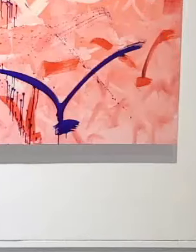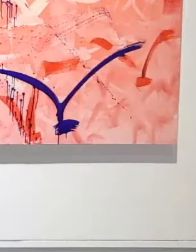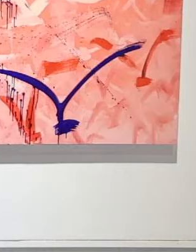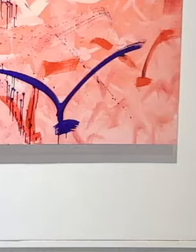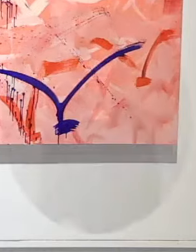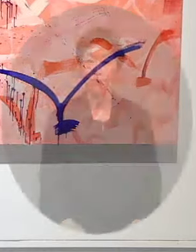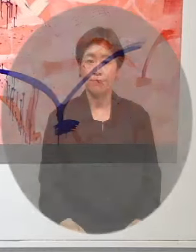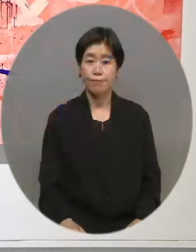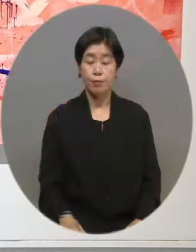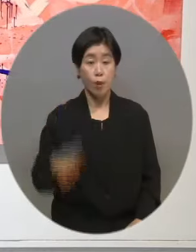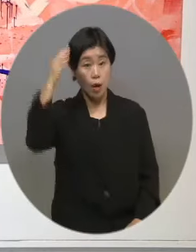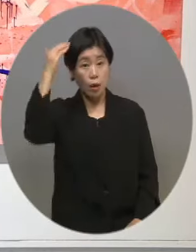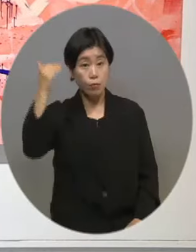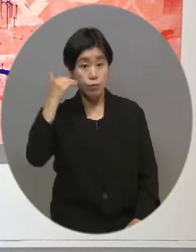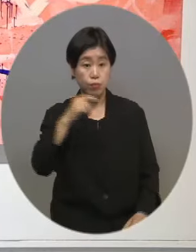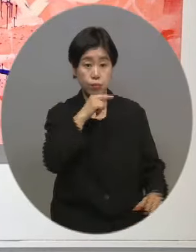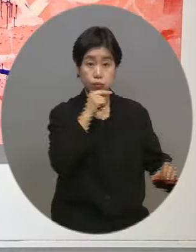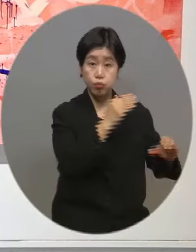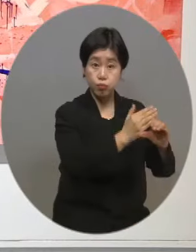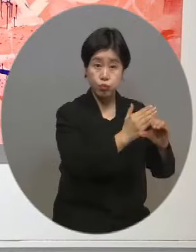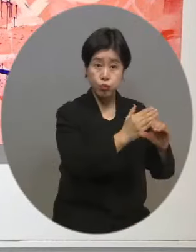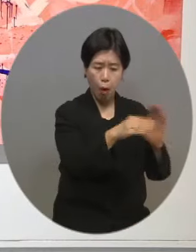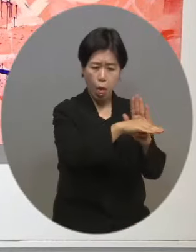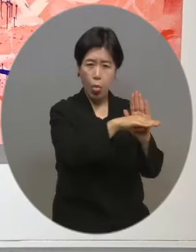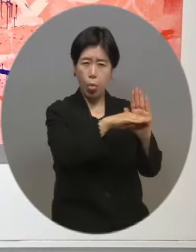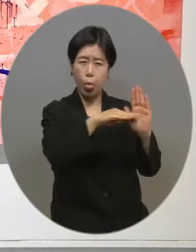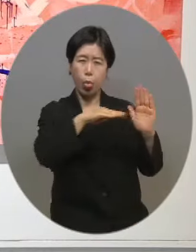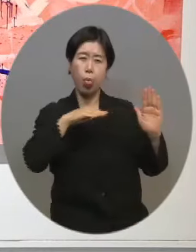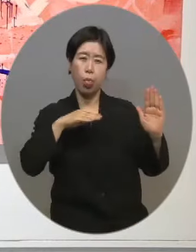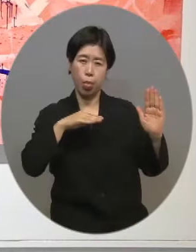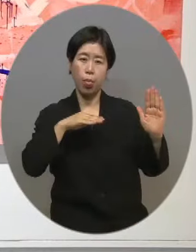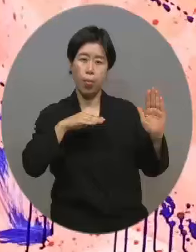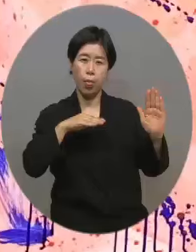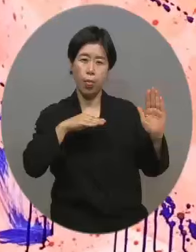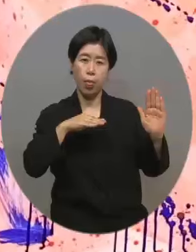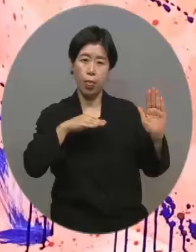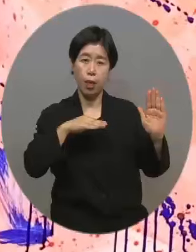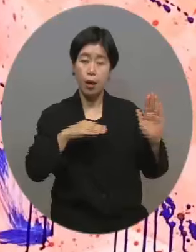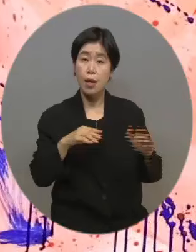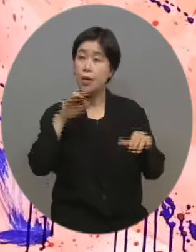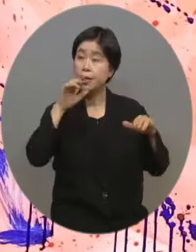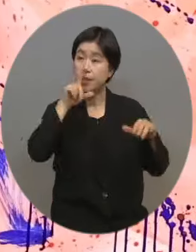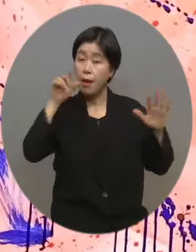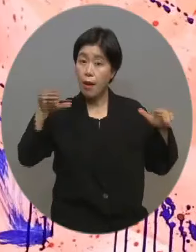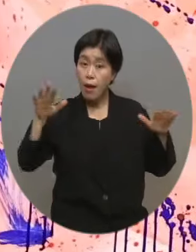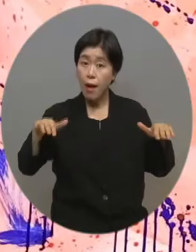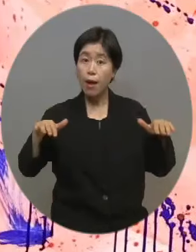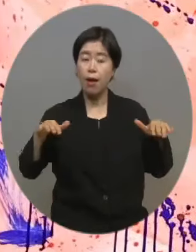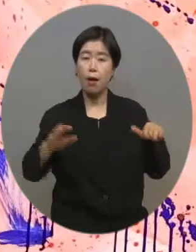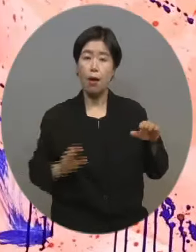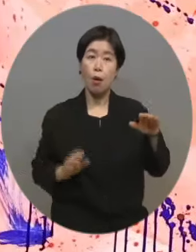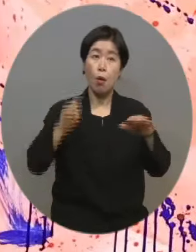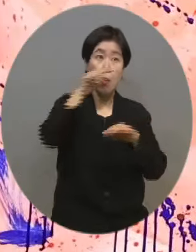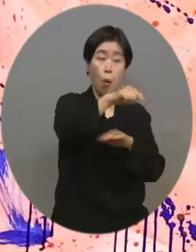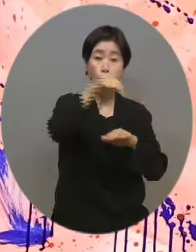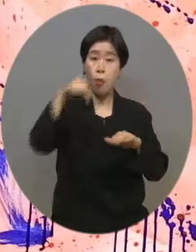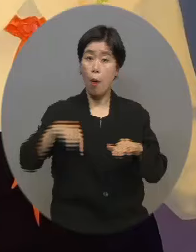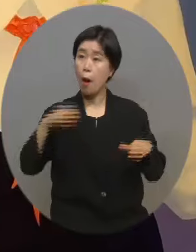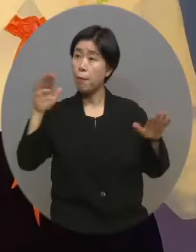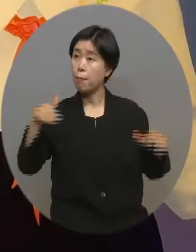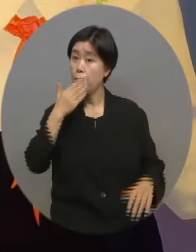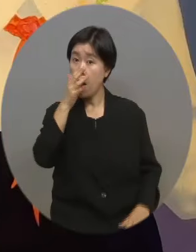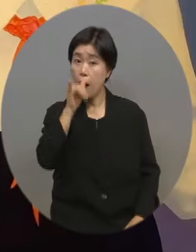남북을 나눈 철조망은 온 산이 분홍빛 벚꽃으로 물드는 것도 새들이 자유롭게 오가는 것도 막지 못합니다.